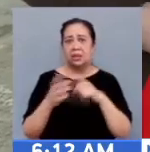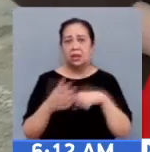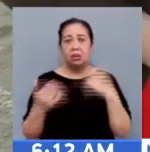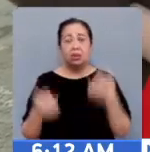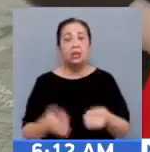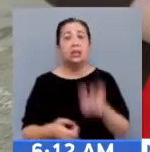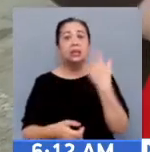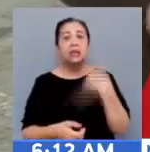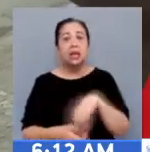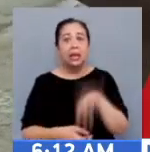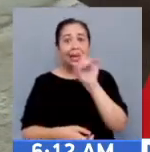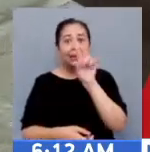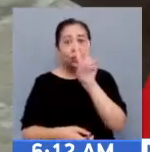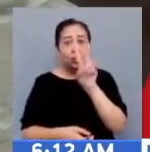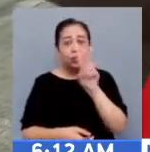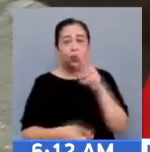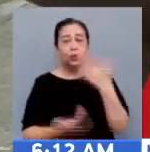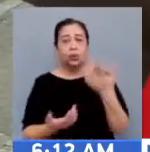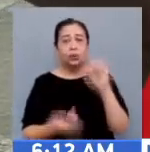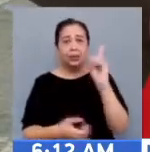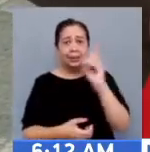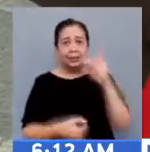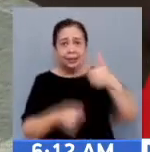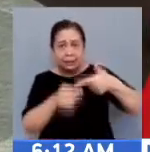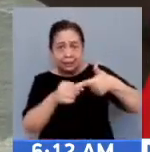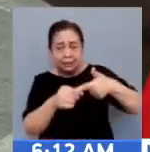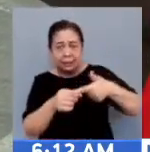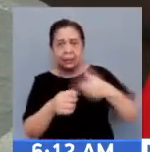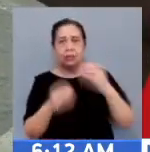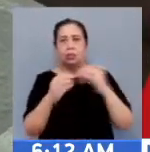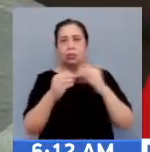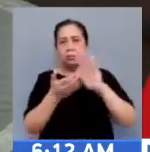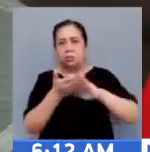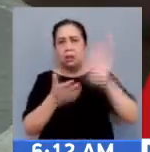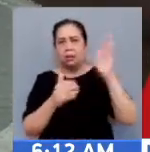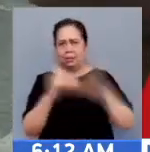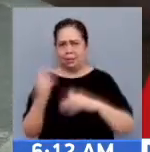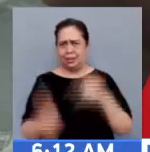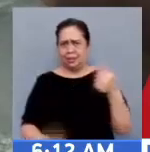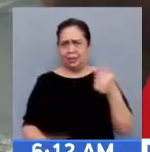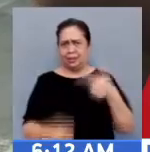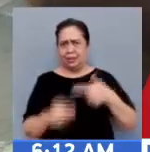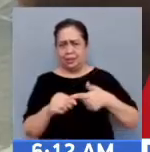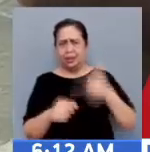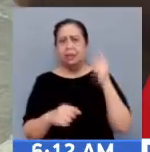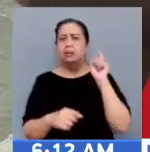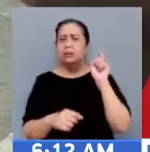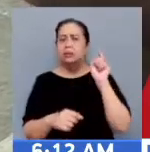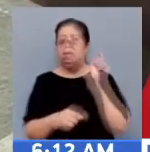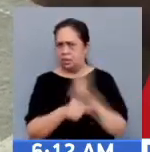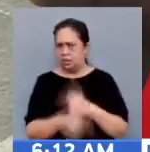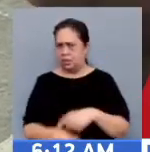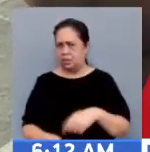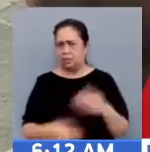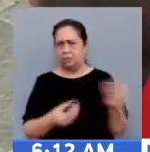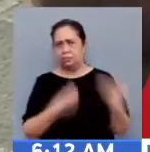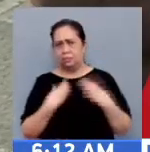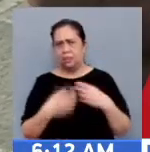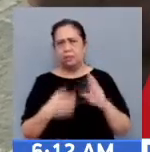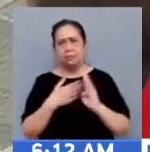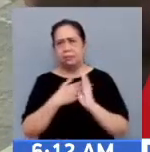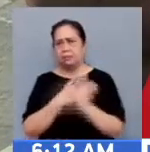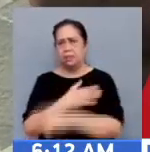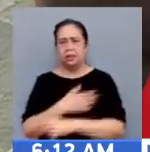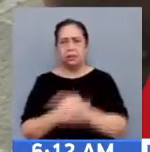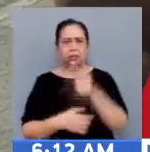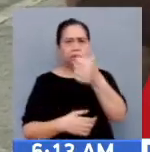per liter ng diesel at halos mas mataas na sa presyo ng gasolina, nararapat lamang na ibalik talaga doon sa 10